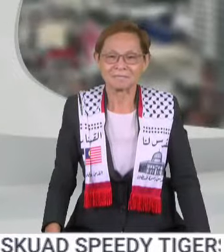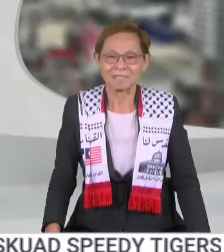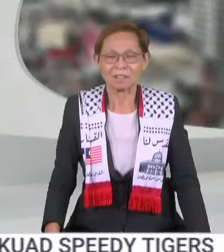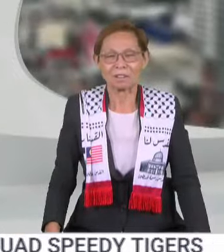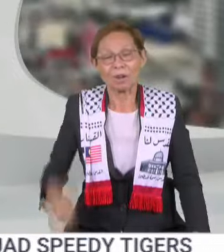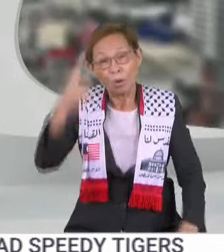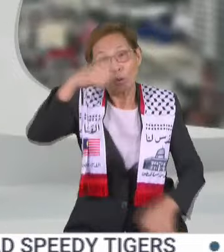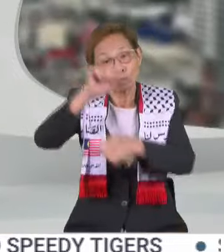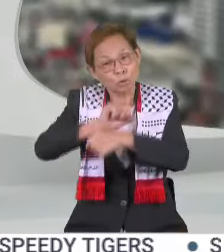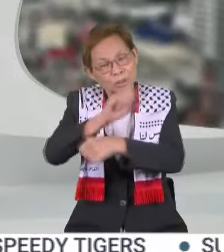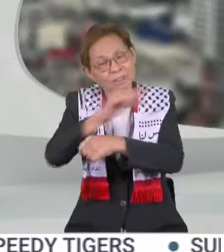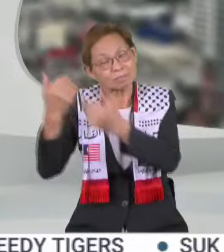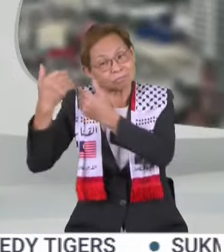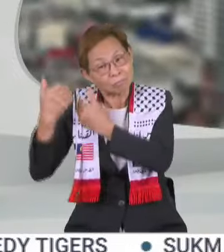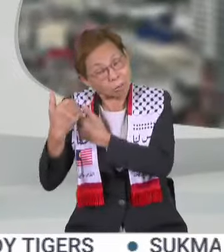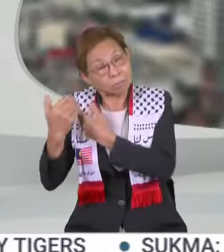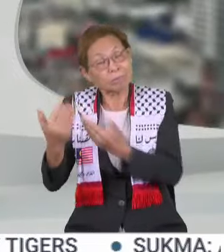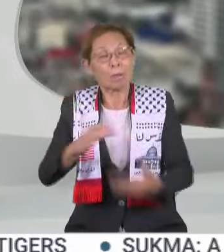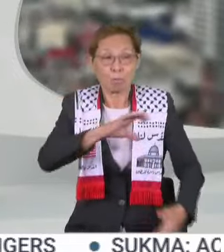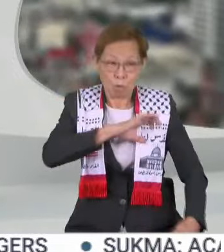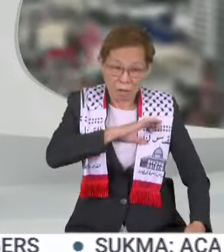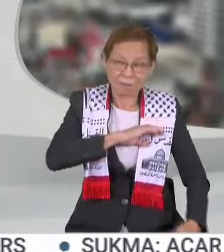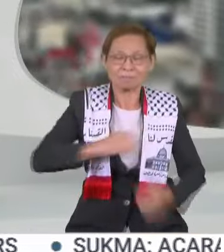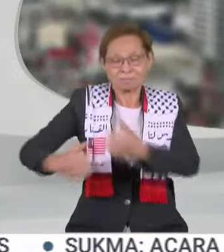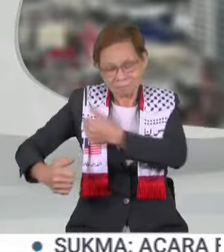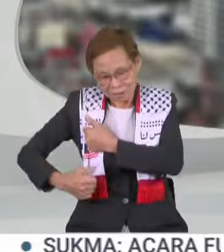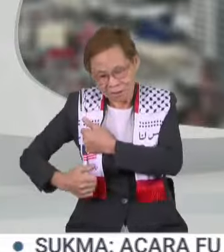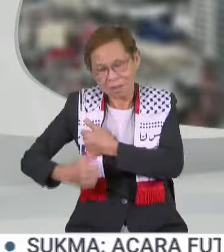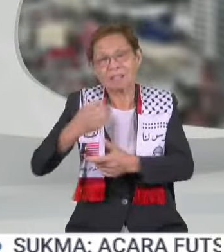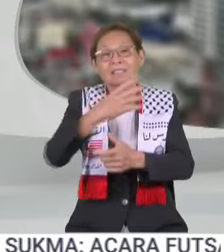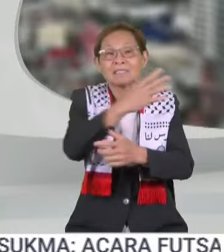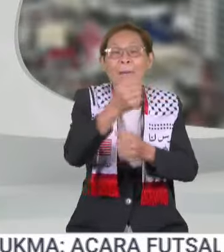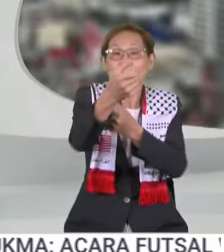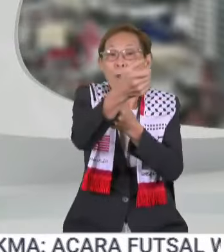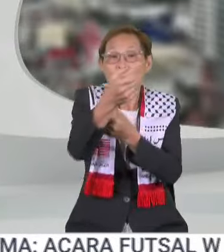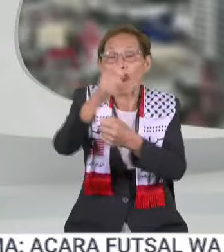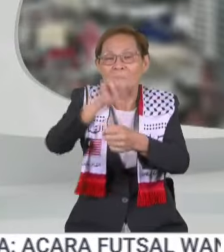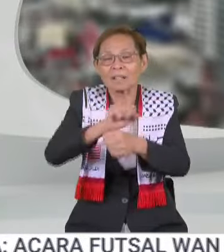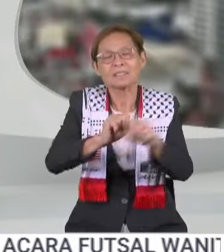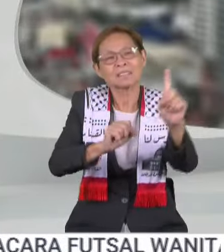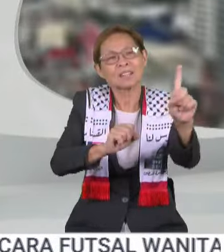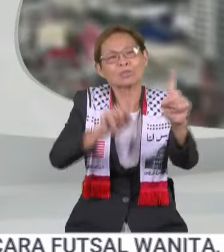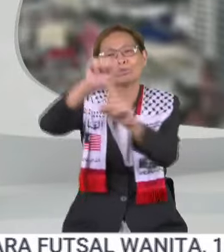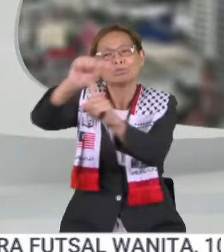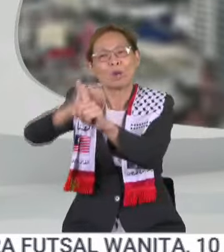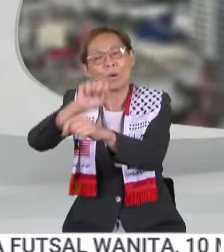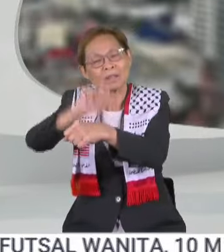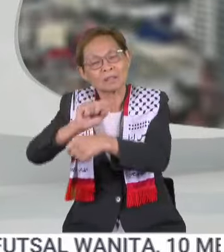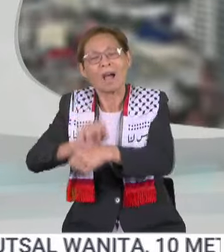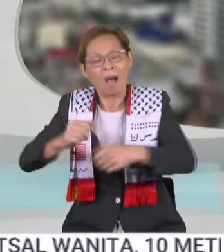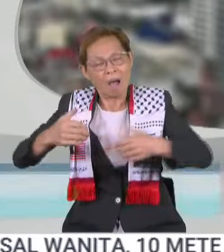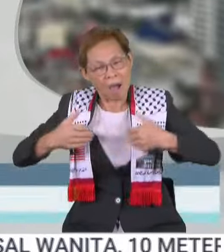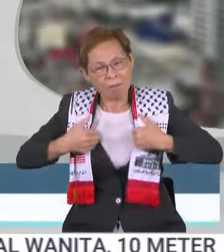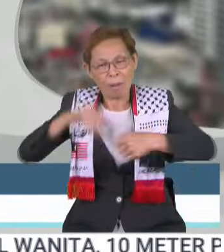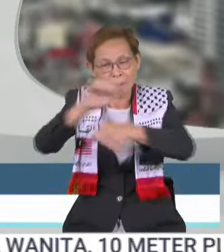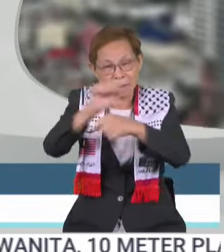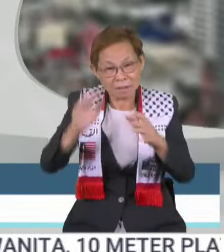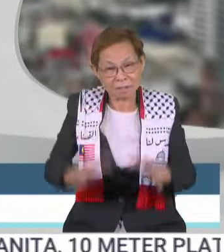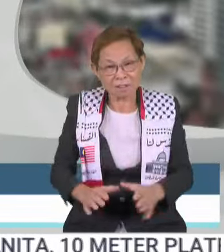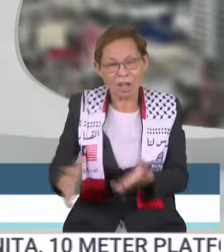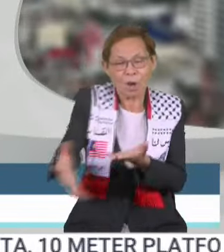Demi tugas dan tanggungjawab, bukan sahaja polis, tentera atau bomber bekerja pada satu Syawal. Malah tidak ketinggalan